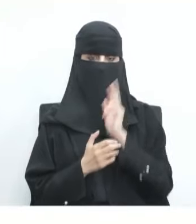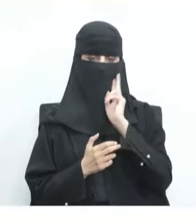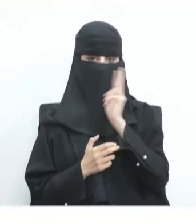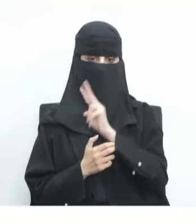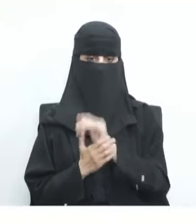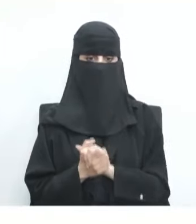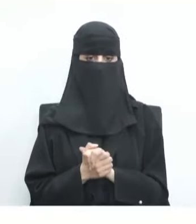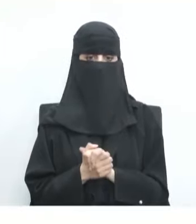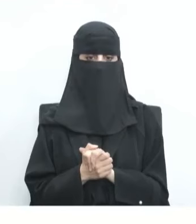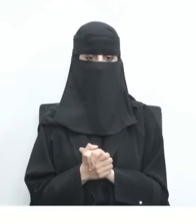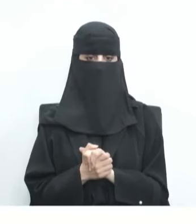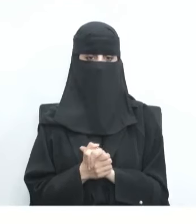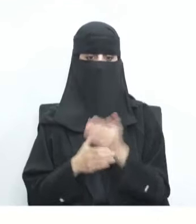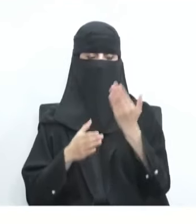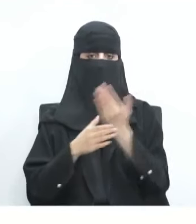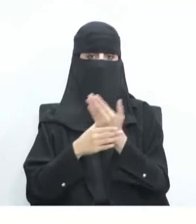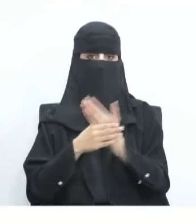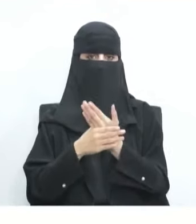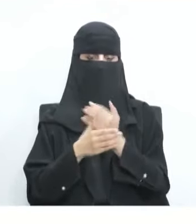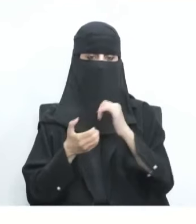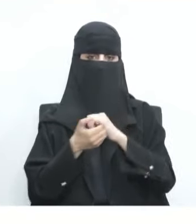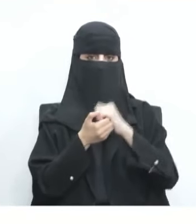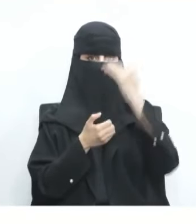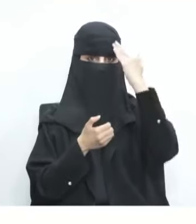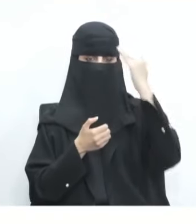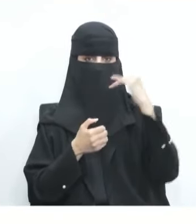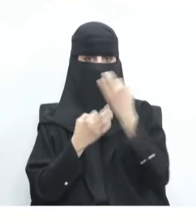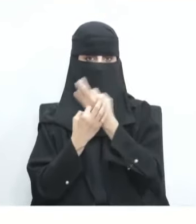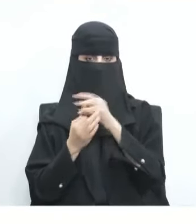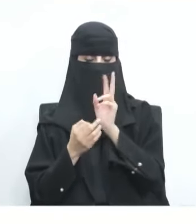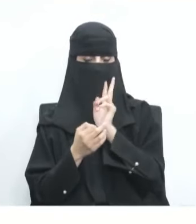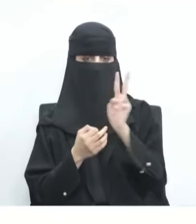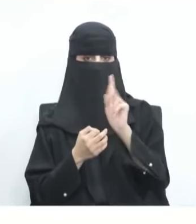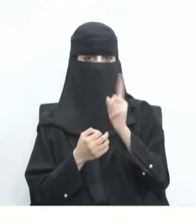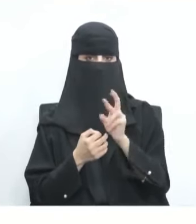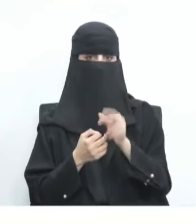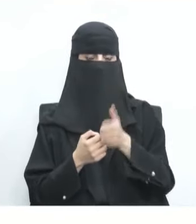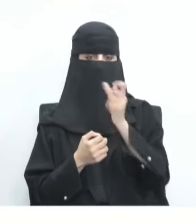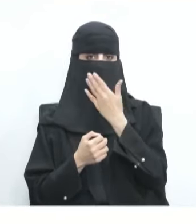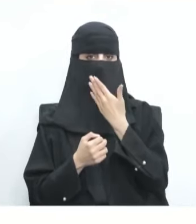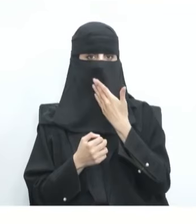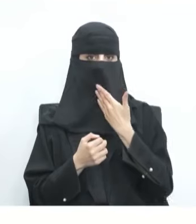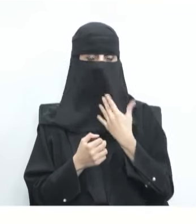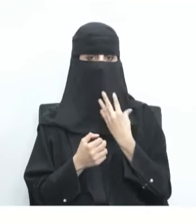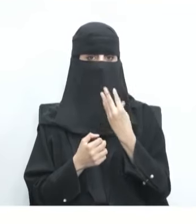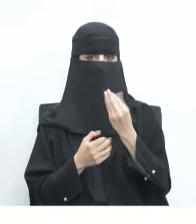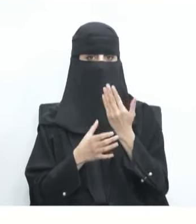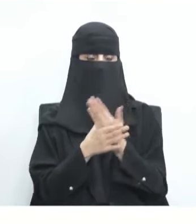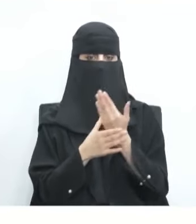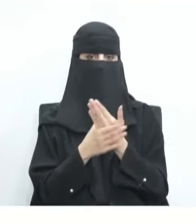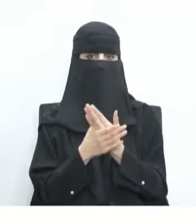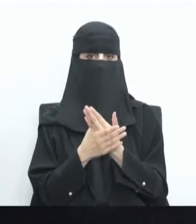جيم ما سببه اعجاب زميلات رزان بها ما هو السبب الذي